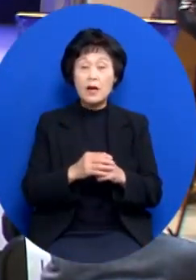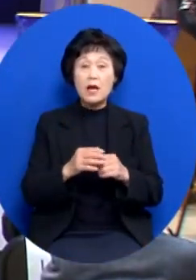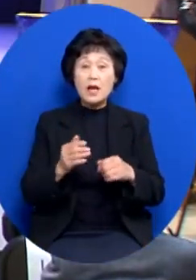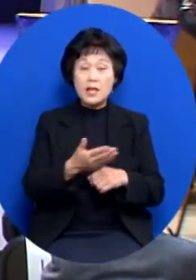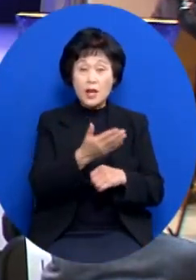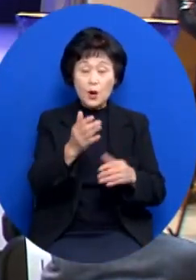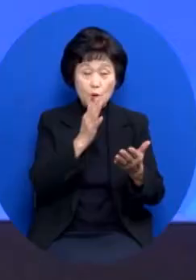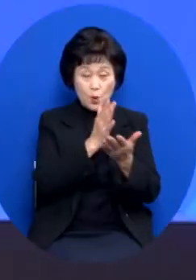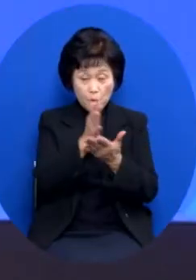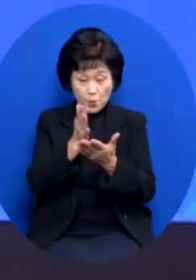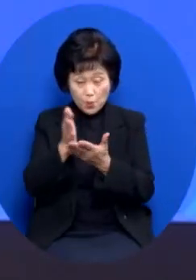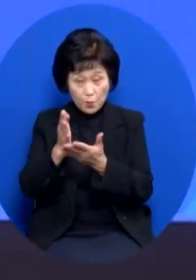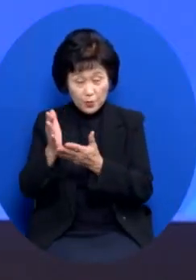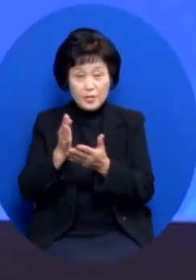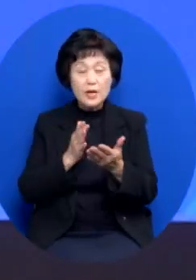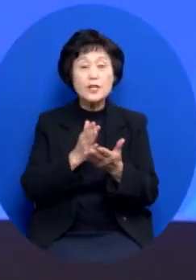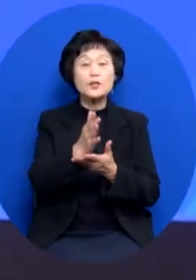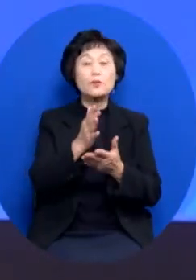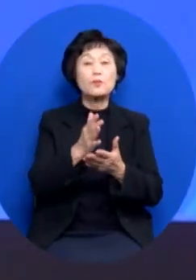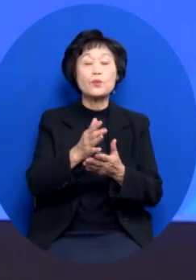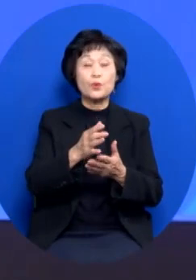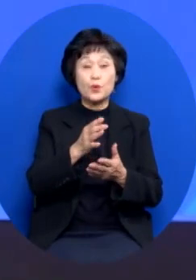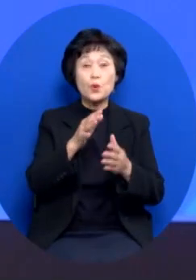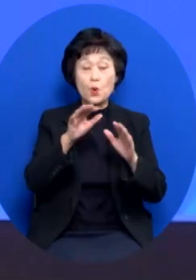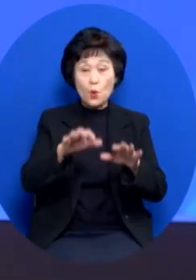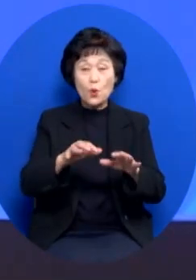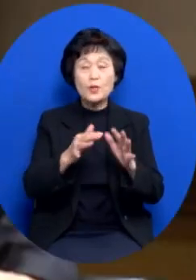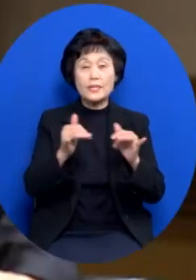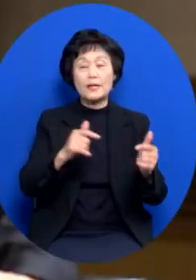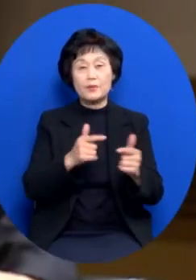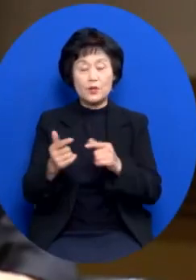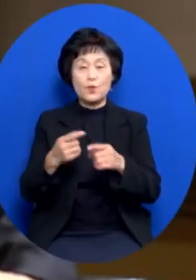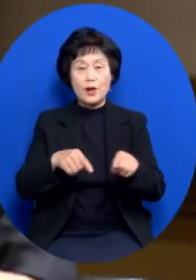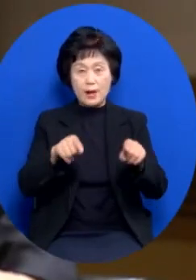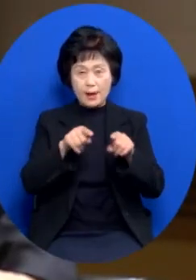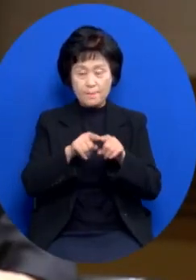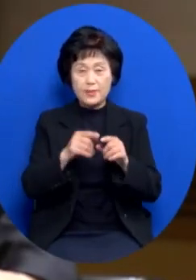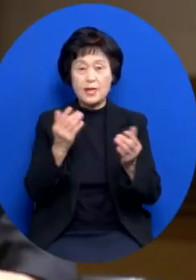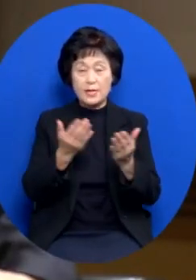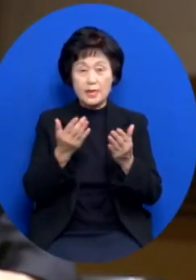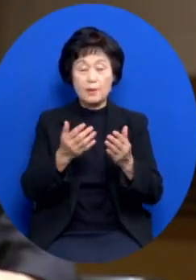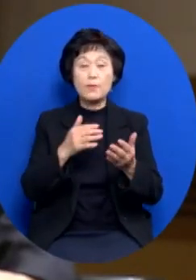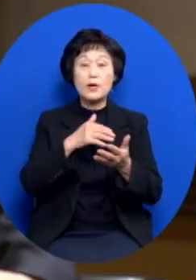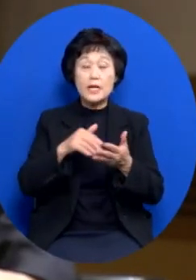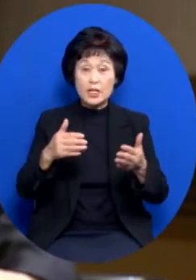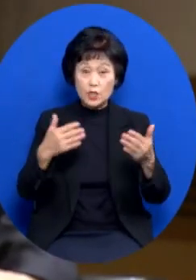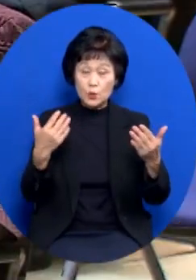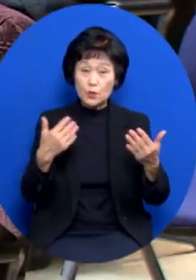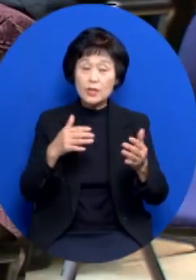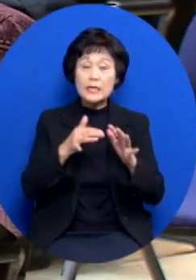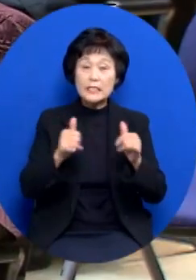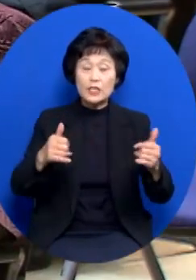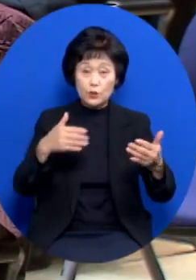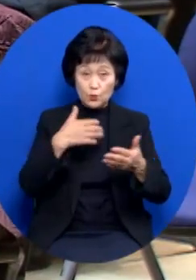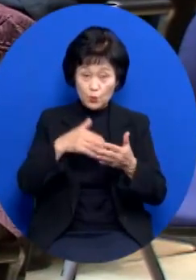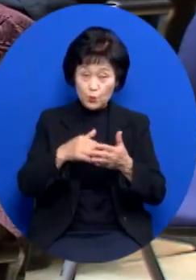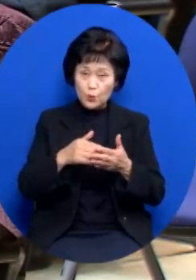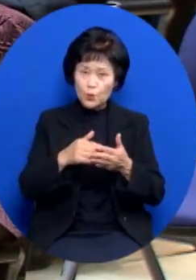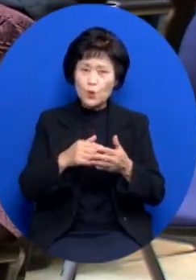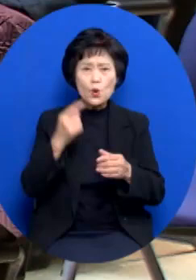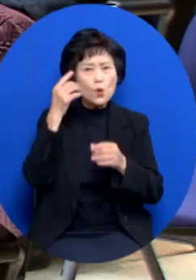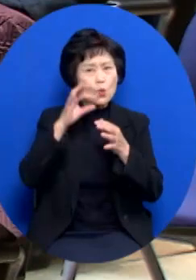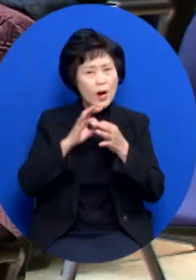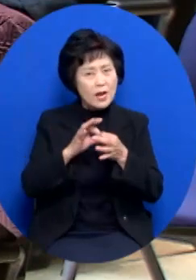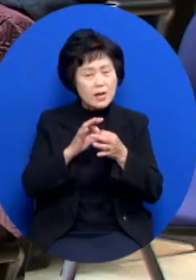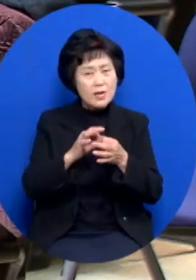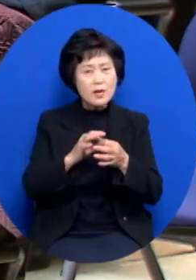분야 전문기관과의 협업을 통한 정책 플랫폼 구축, 인구 관련 이론과 정책 실증 연구,